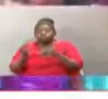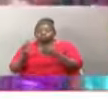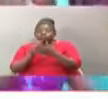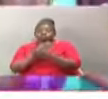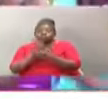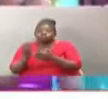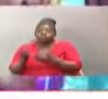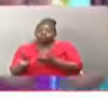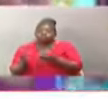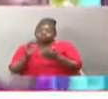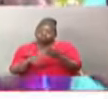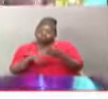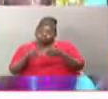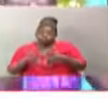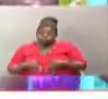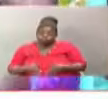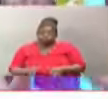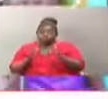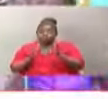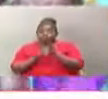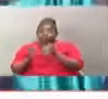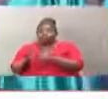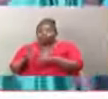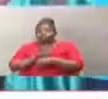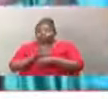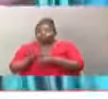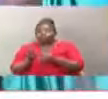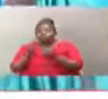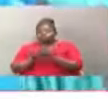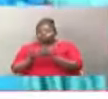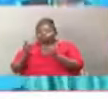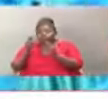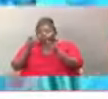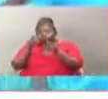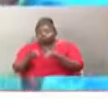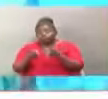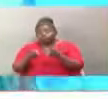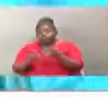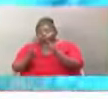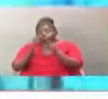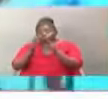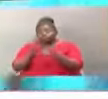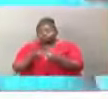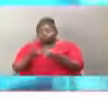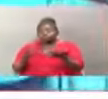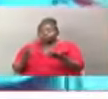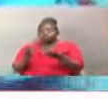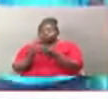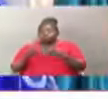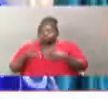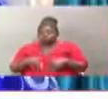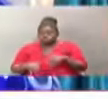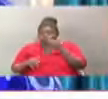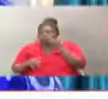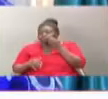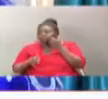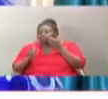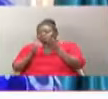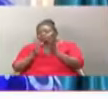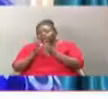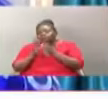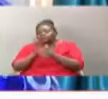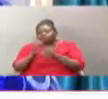Abyogedde bayimba nnyimba z'amazaalibwa n'asaba abantu baddemu essuubi nga bajaguza kuba amazaalibwa ga Yesu Kristo gajja n'essanyu epya. Gajja